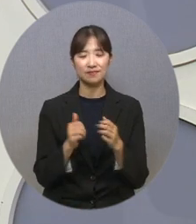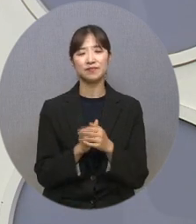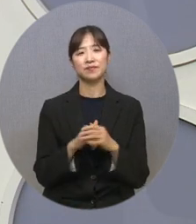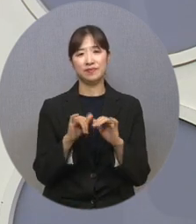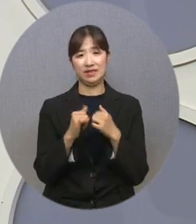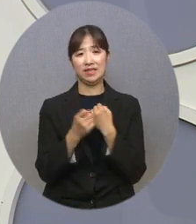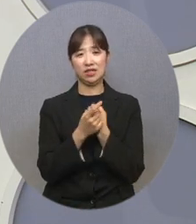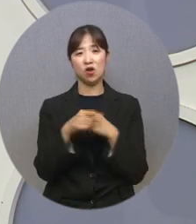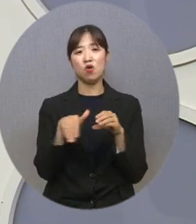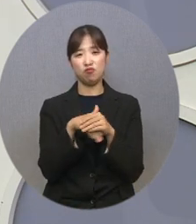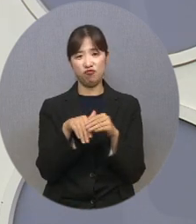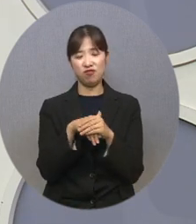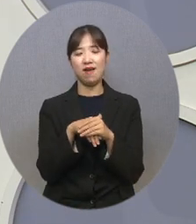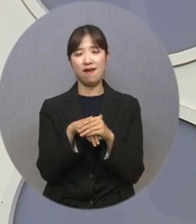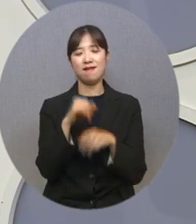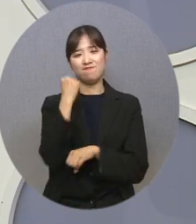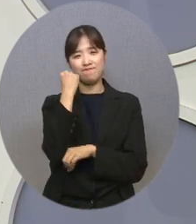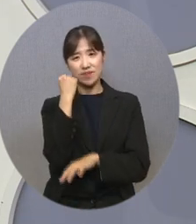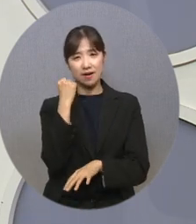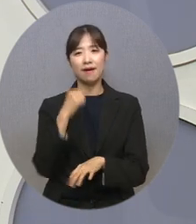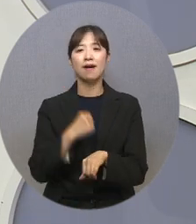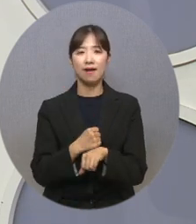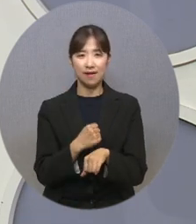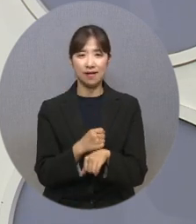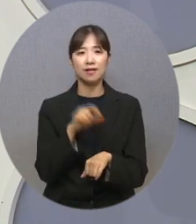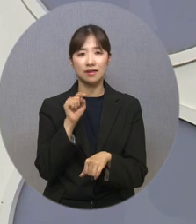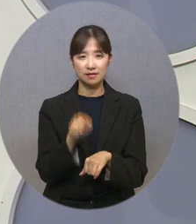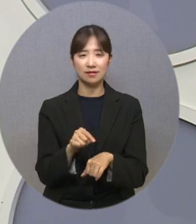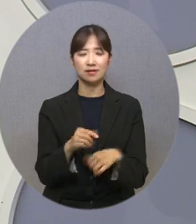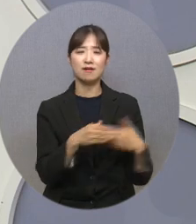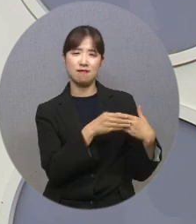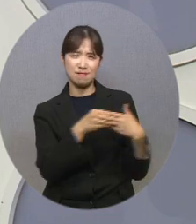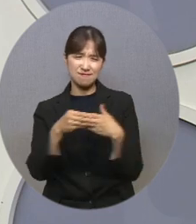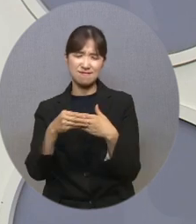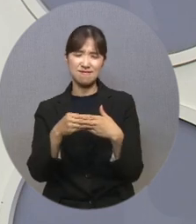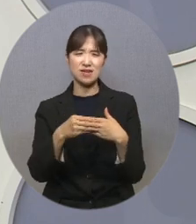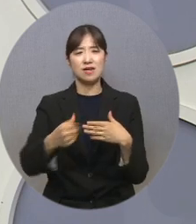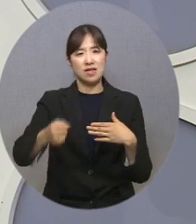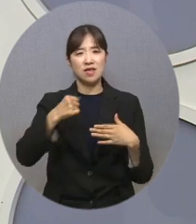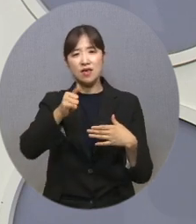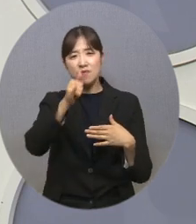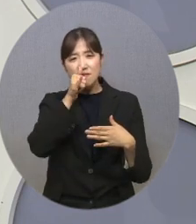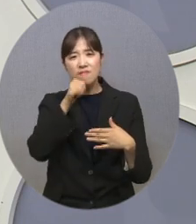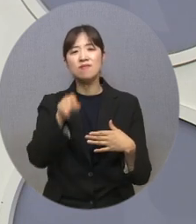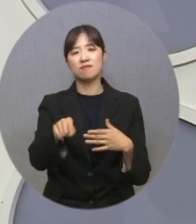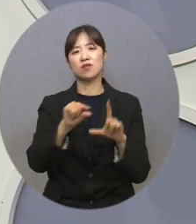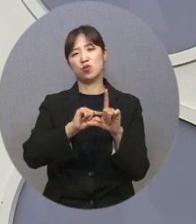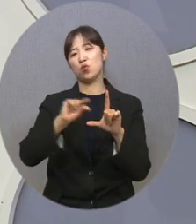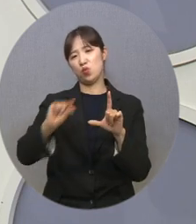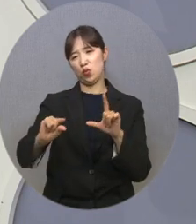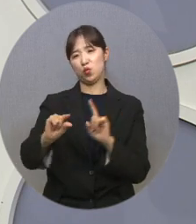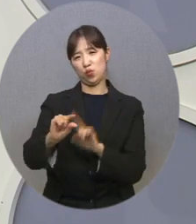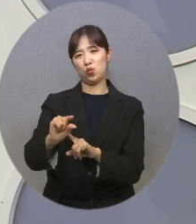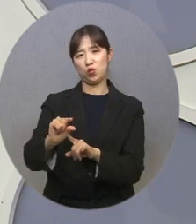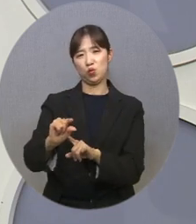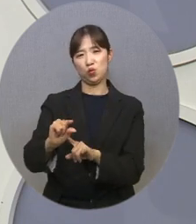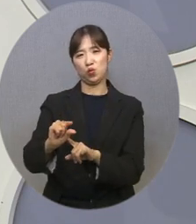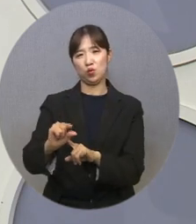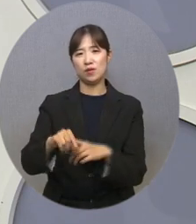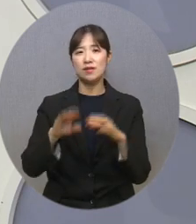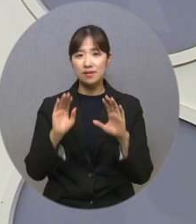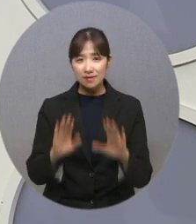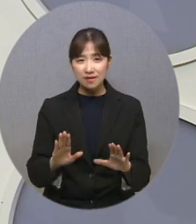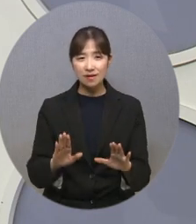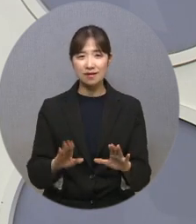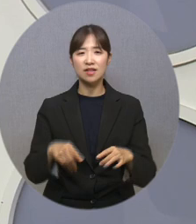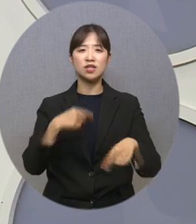인성문화가 자리 잡을 수 있는 그것을 끌고 나갈 수 있는 견인할 수 있는 세력이 중추적 소수계층 지금